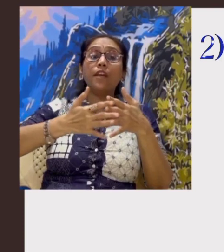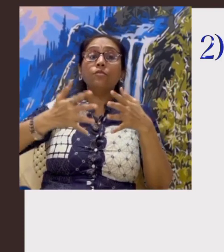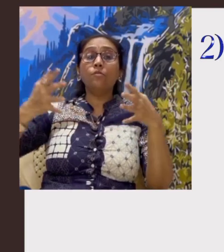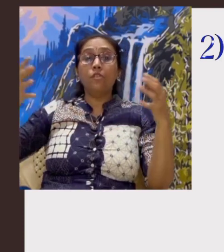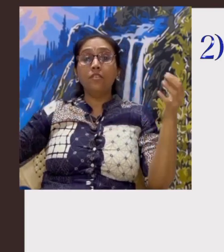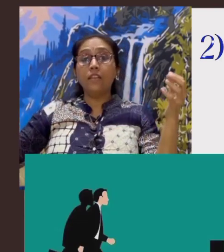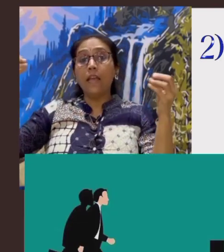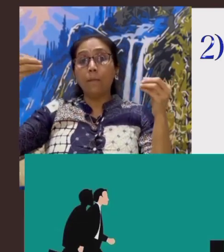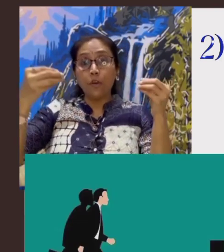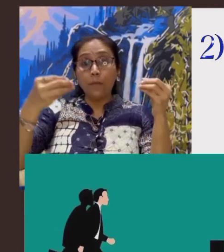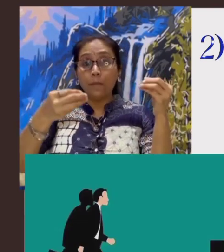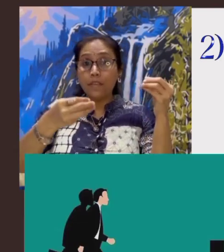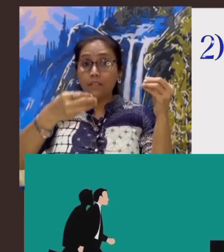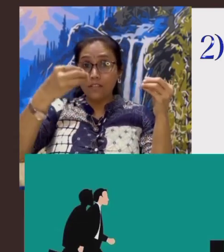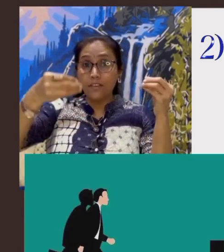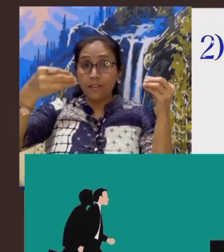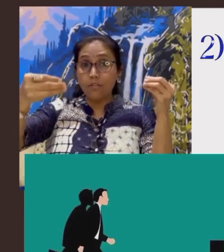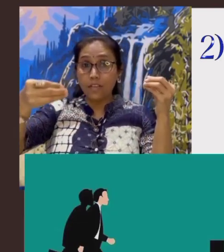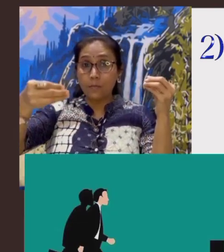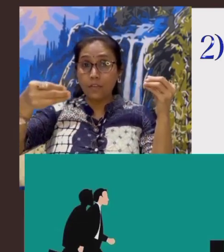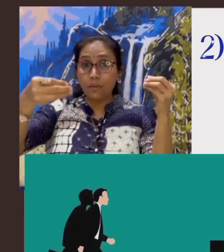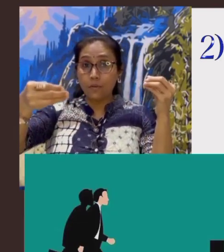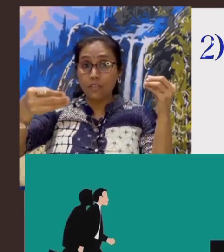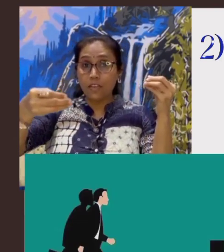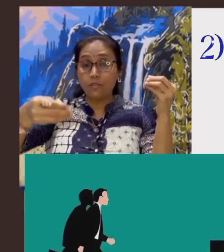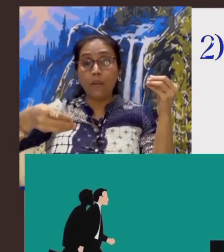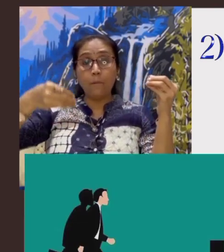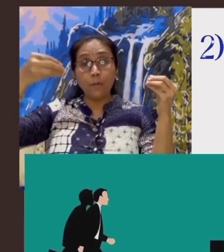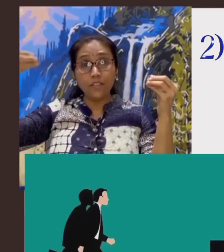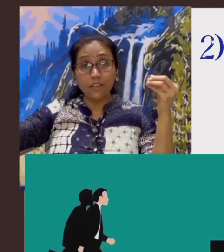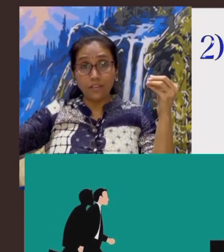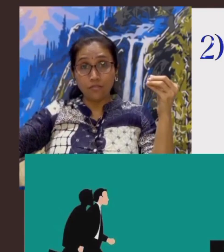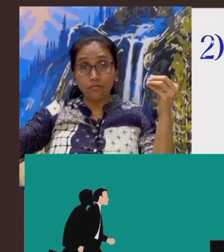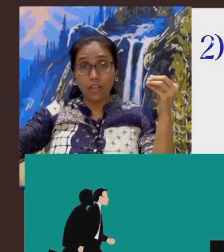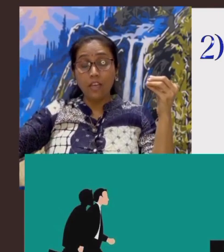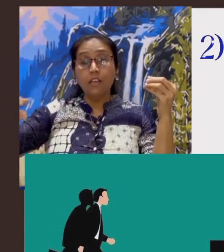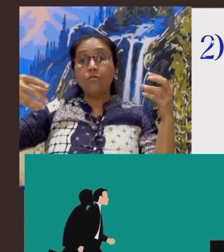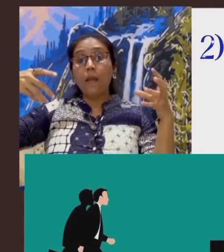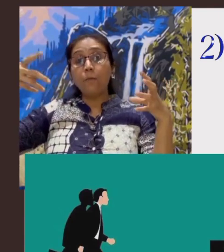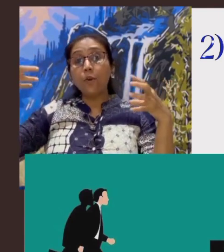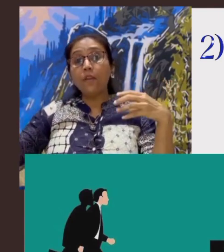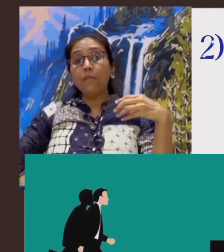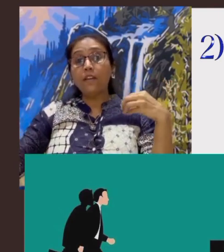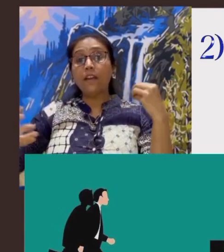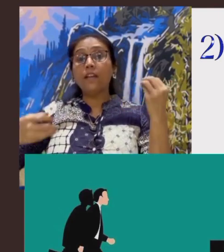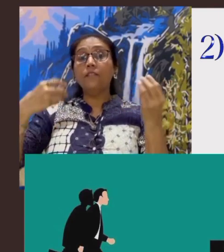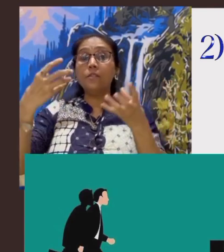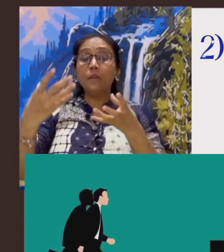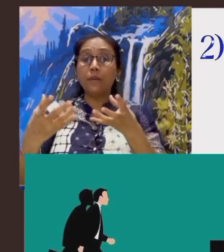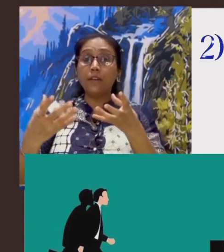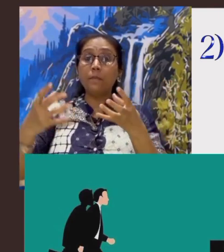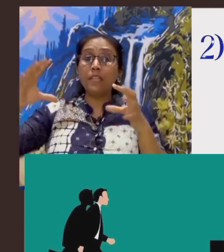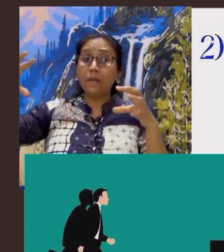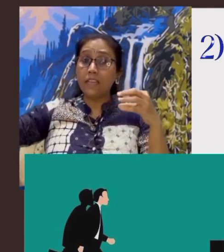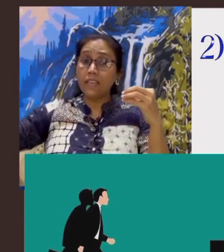रहा है तो बहुत ज्यादा एम्प्लॉयमेंट भी जनरेट होगा इस पर्टिकुलर प्रोजेक्ट के लिए. तो एम्प्लॉयमेंट जनरेशन हो रहा है. सो एम्प्लॉयमेंट बढ़ रहा है इन्वेस्टमेंट बढ़